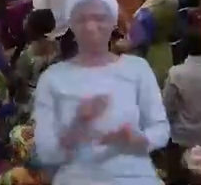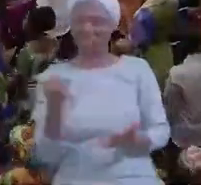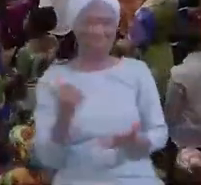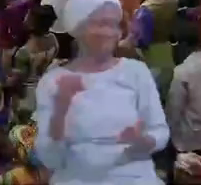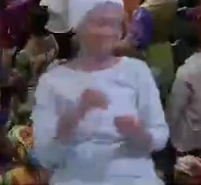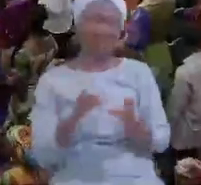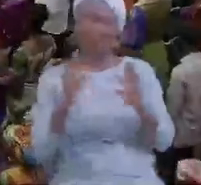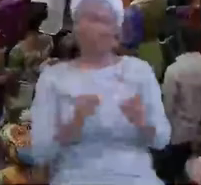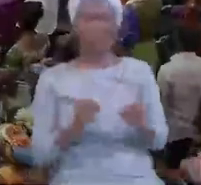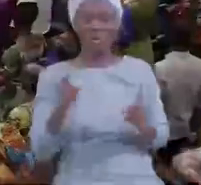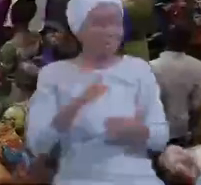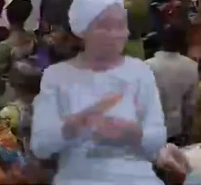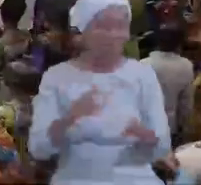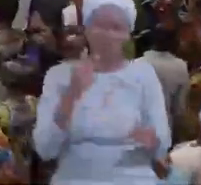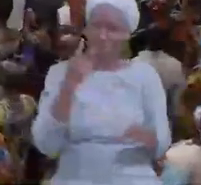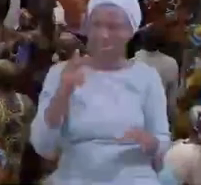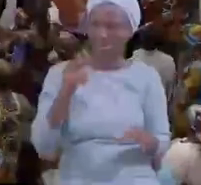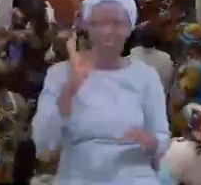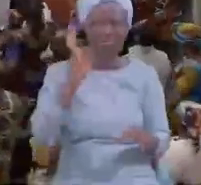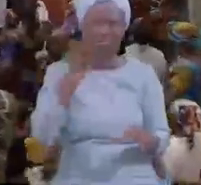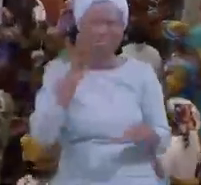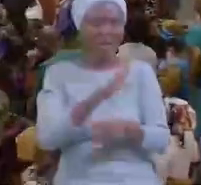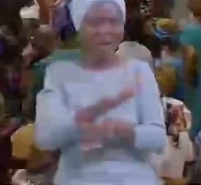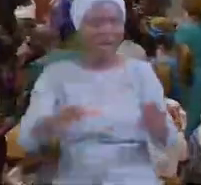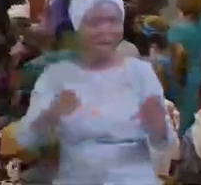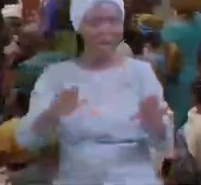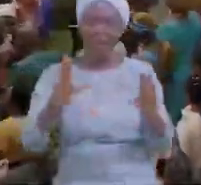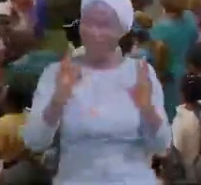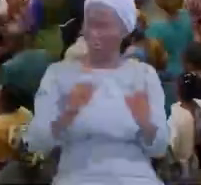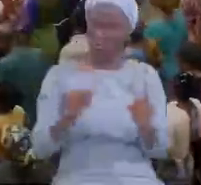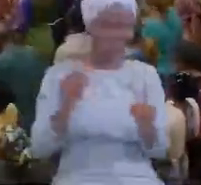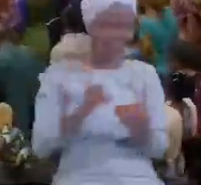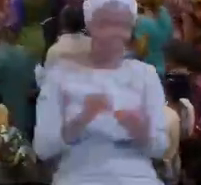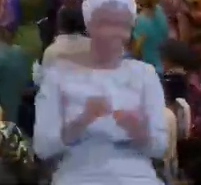Vous ne voyez plus l'infécondité. Vous voyez bien.